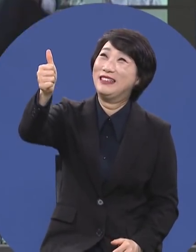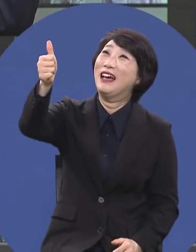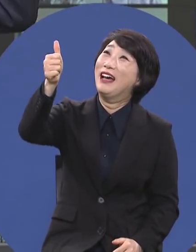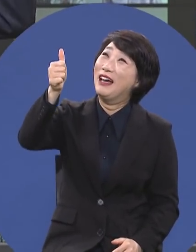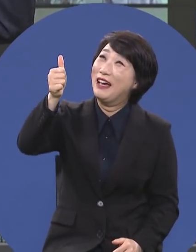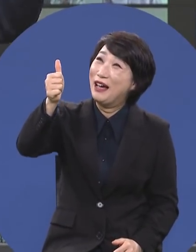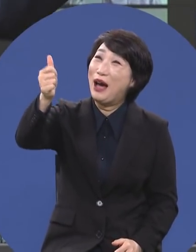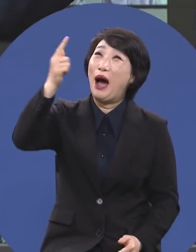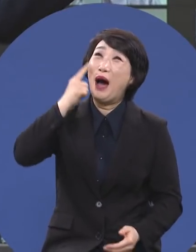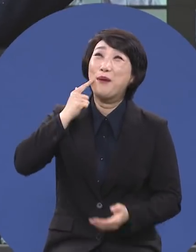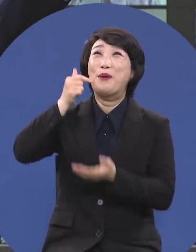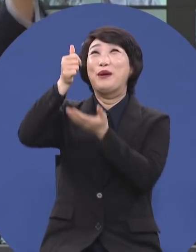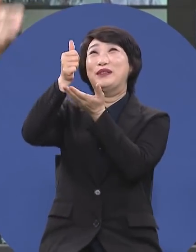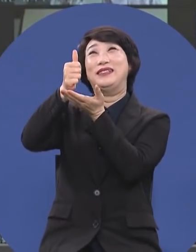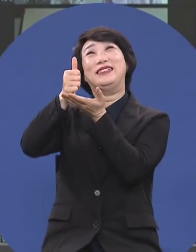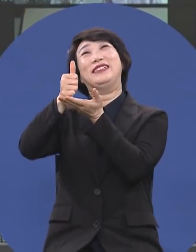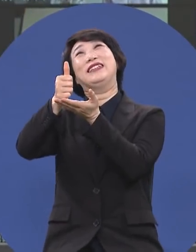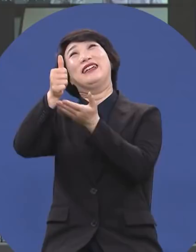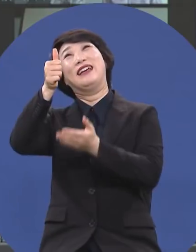아버지